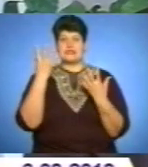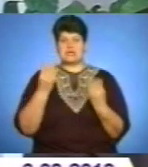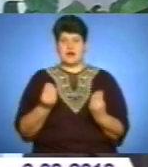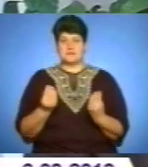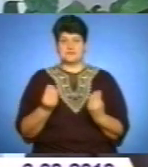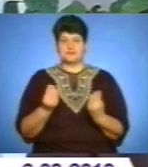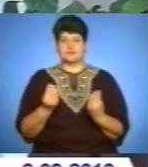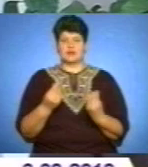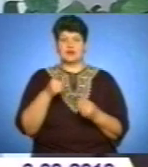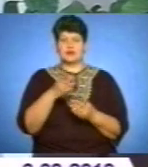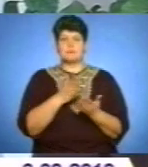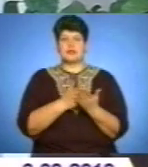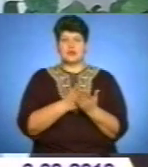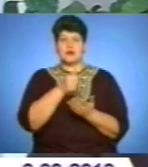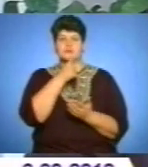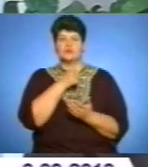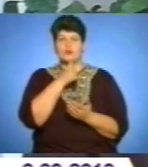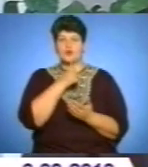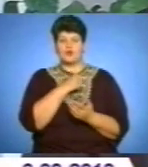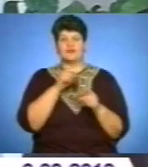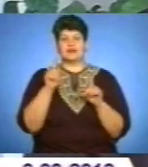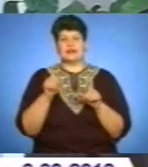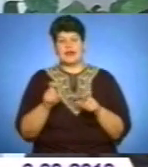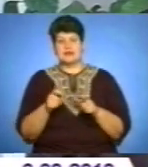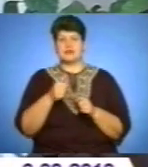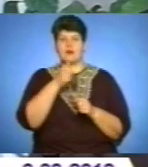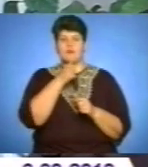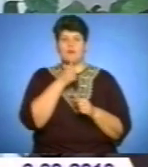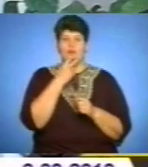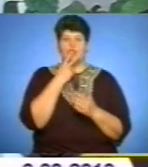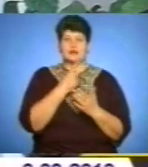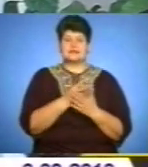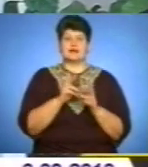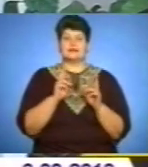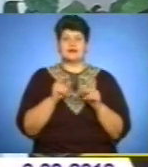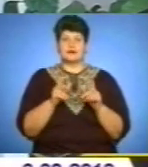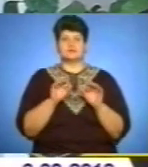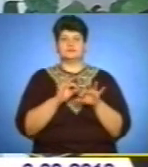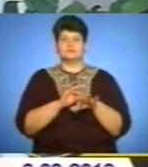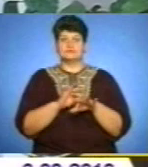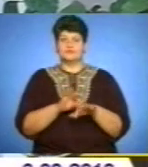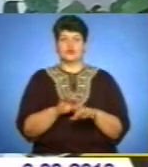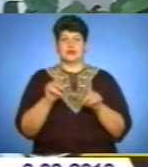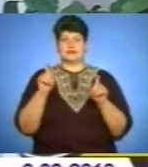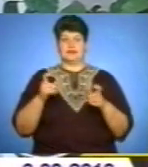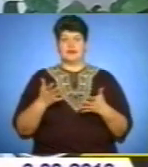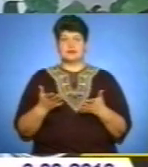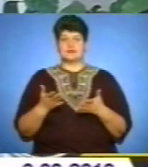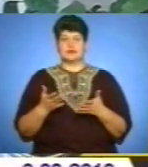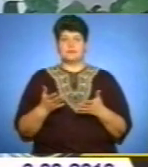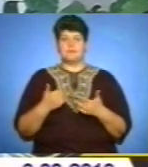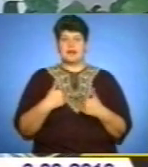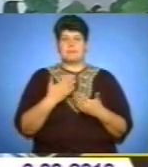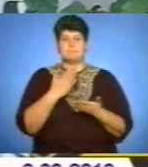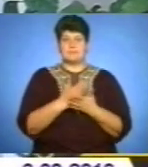і його мета – апробувати і тестові завдання, і показати абітурієнтам процедуру проведення тестування. Ми